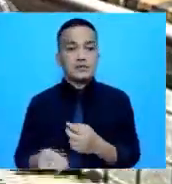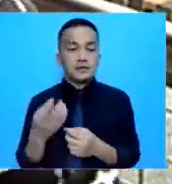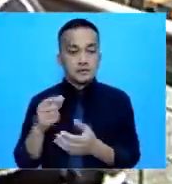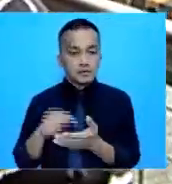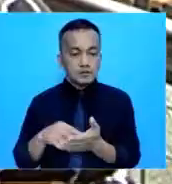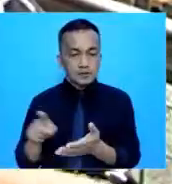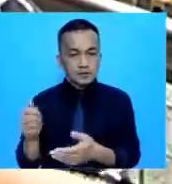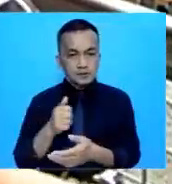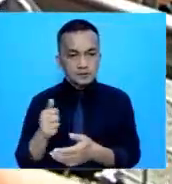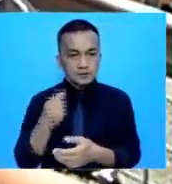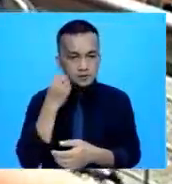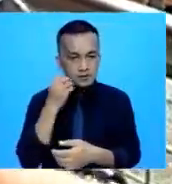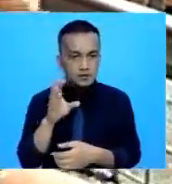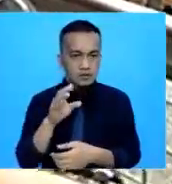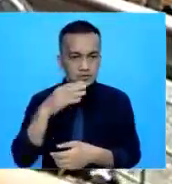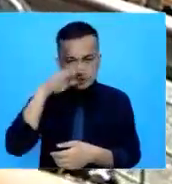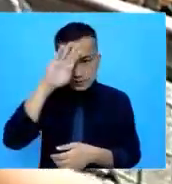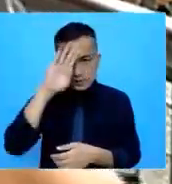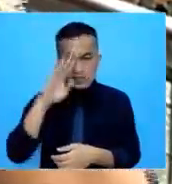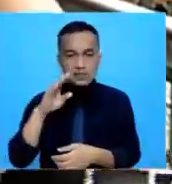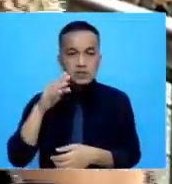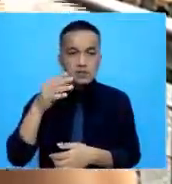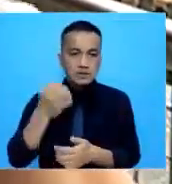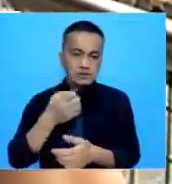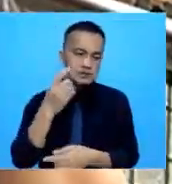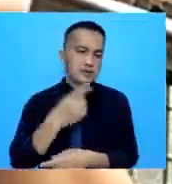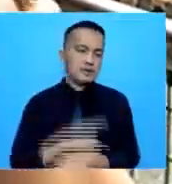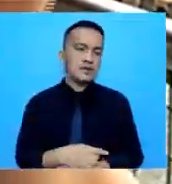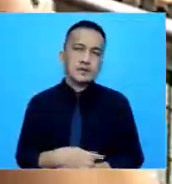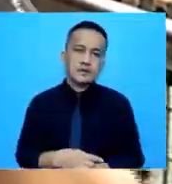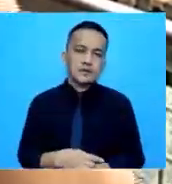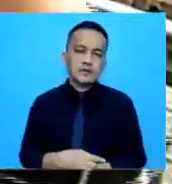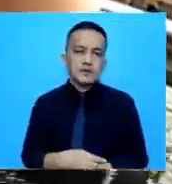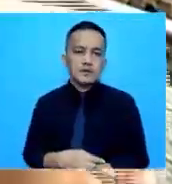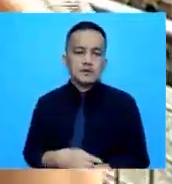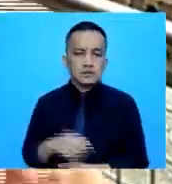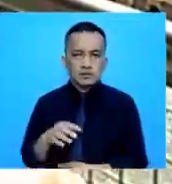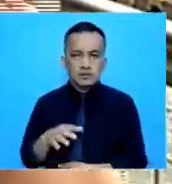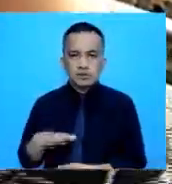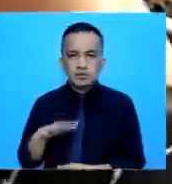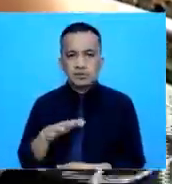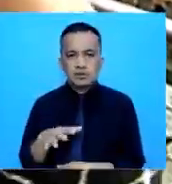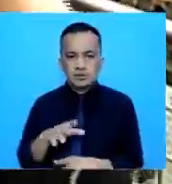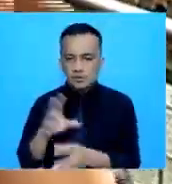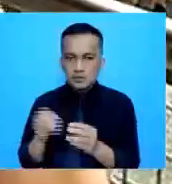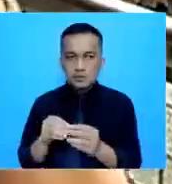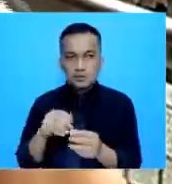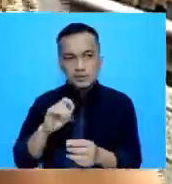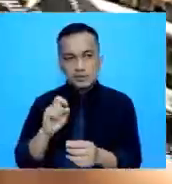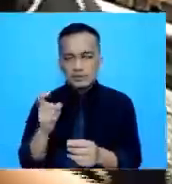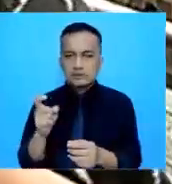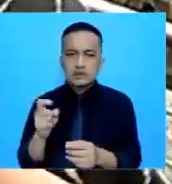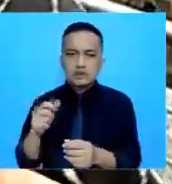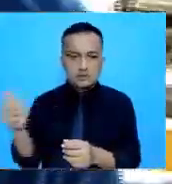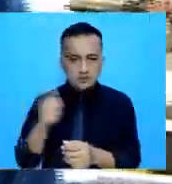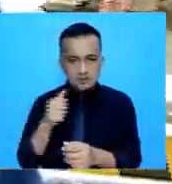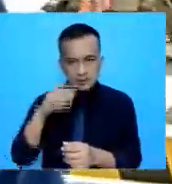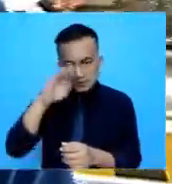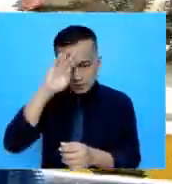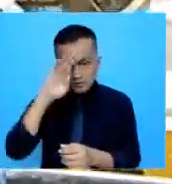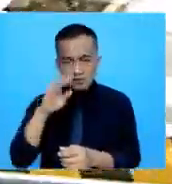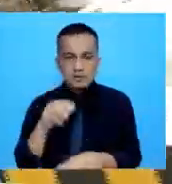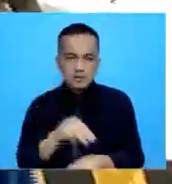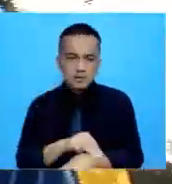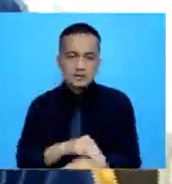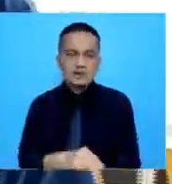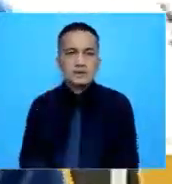ko pa, Cavite pa ako everyday. Tapos pamasahe pa Cavite to PTX, then PTX naman to Makati. Mabigat